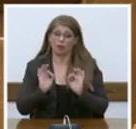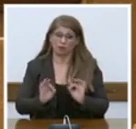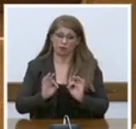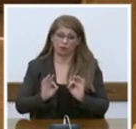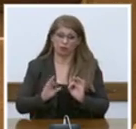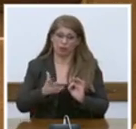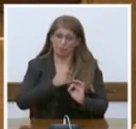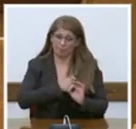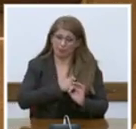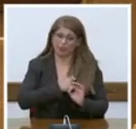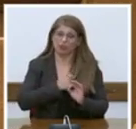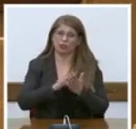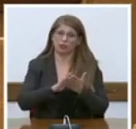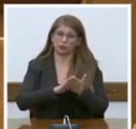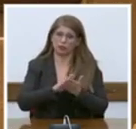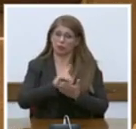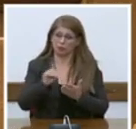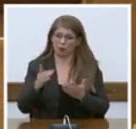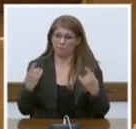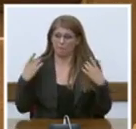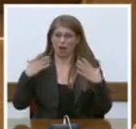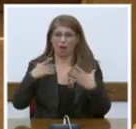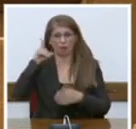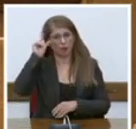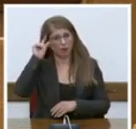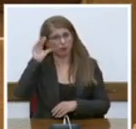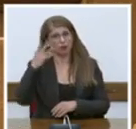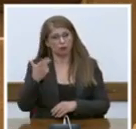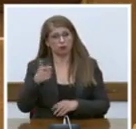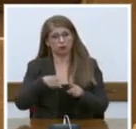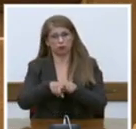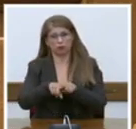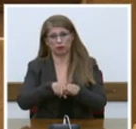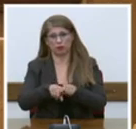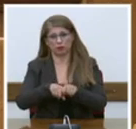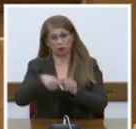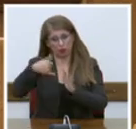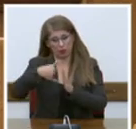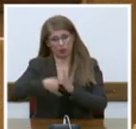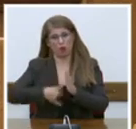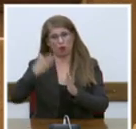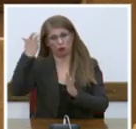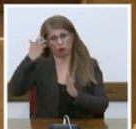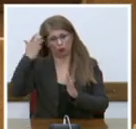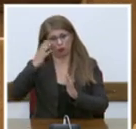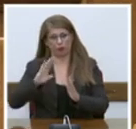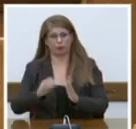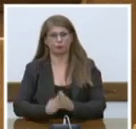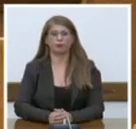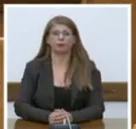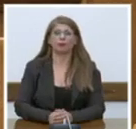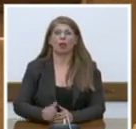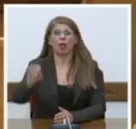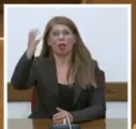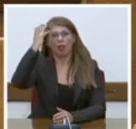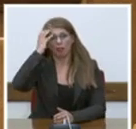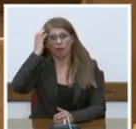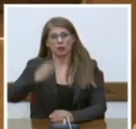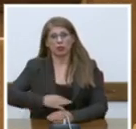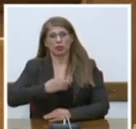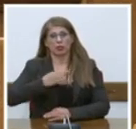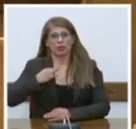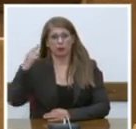της από τα πανεπιστήμια, όπου είναι συναφή με το περιεχόμενο των σπουδών. Σας θυμίζω, κύριε Πρωθυπουργέ, ότι